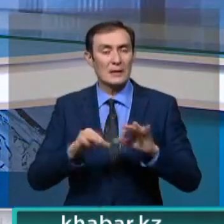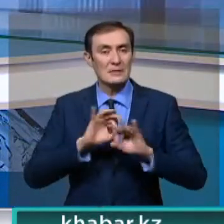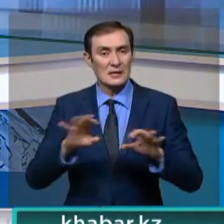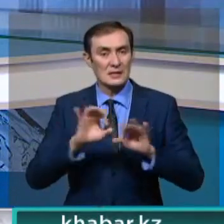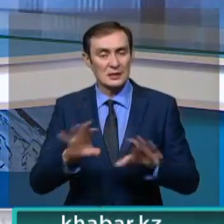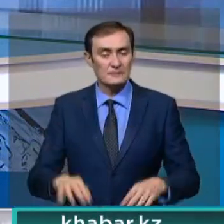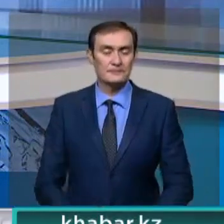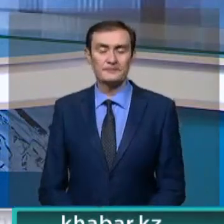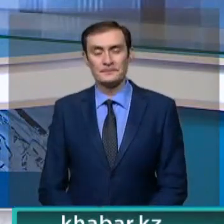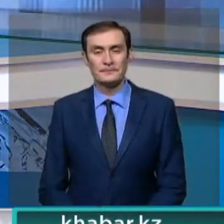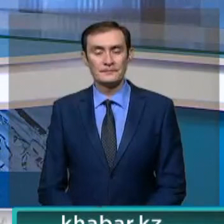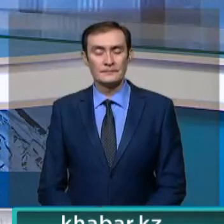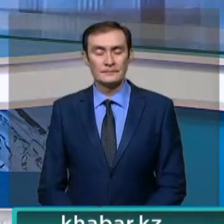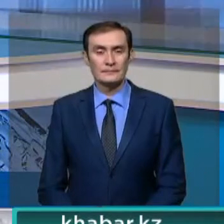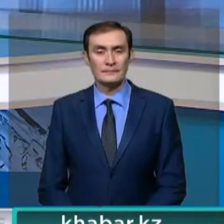парламентские обозреватели.